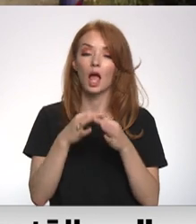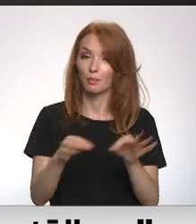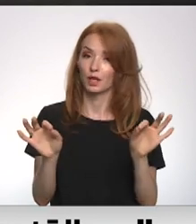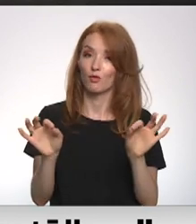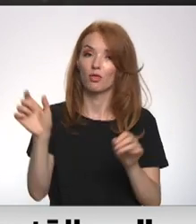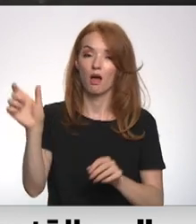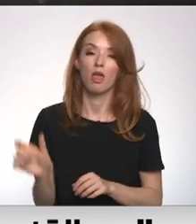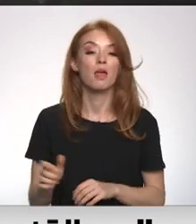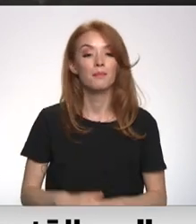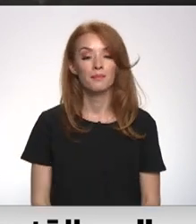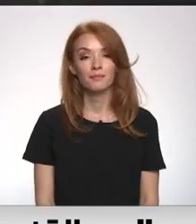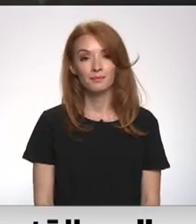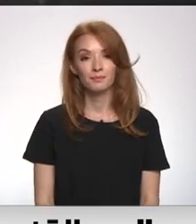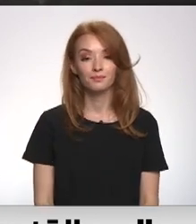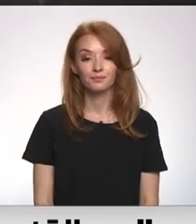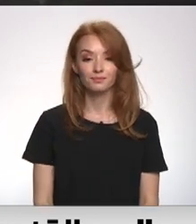atbrīvotājiem.